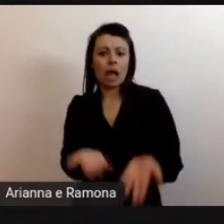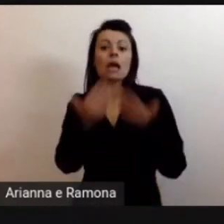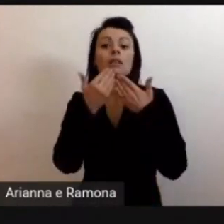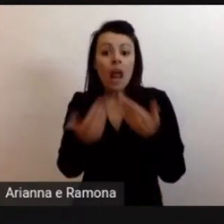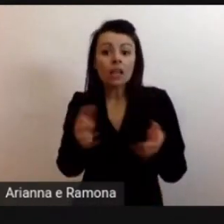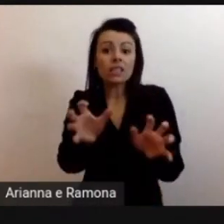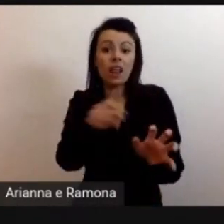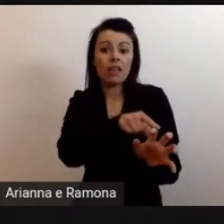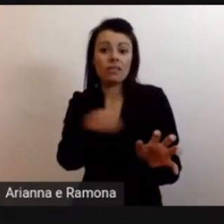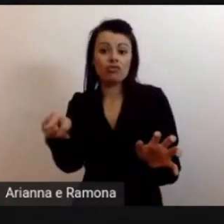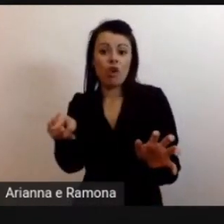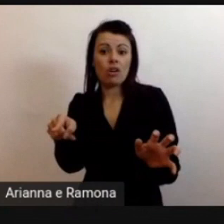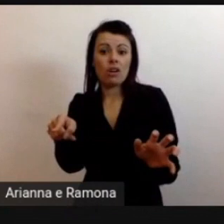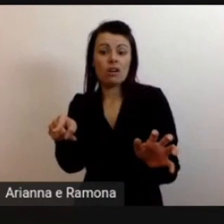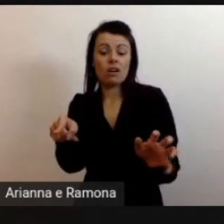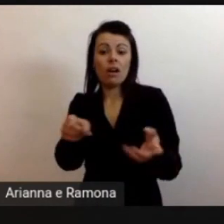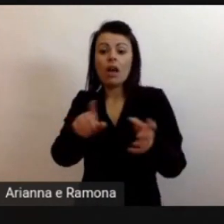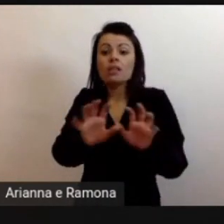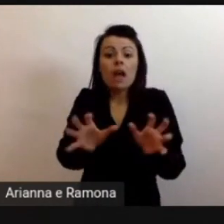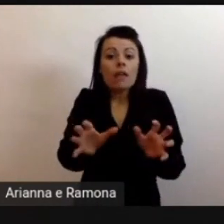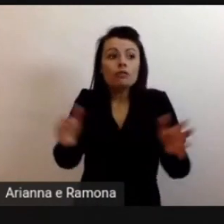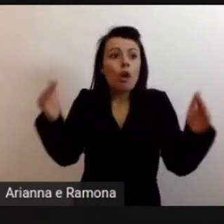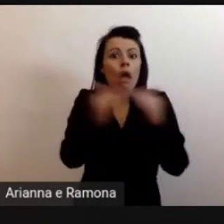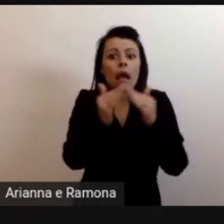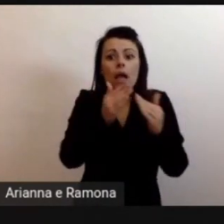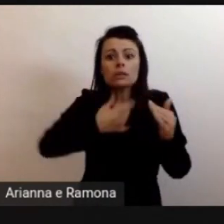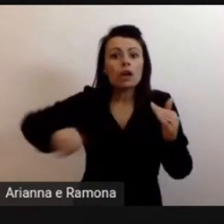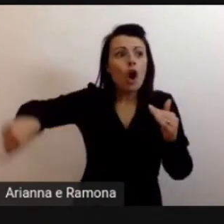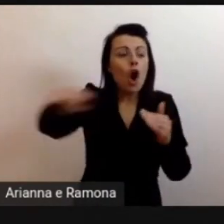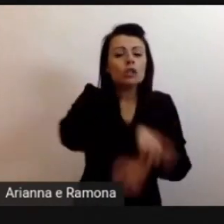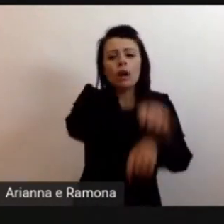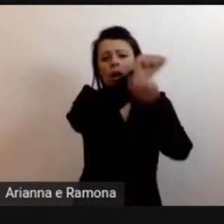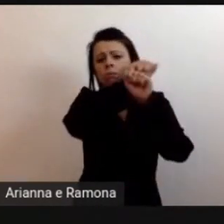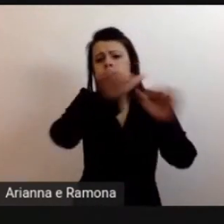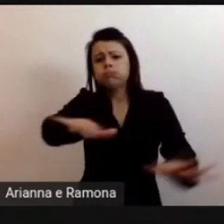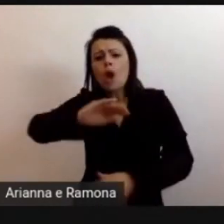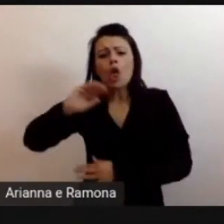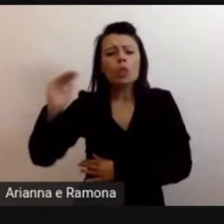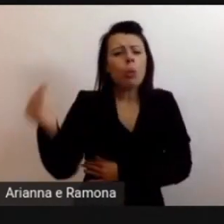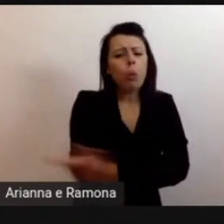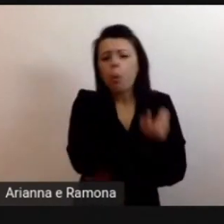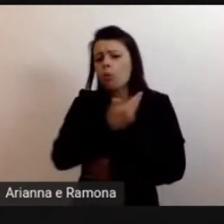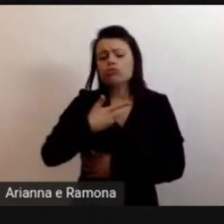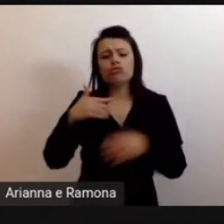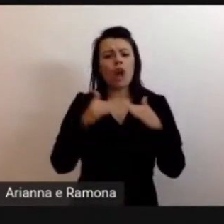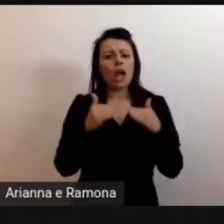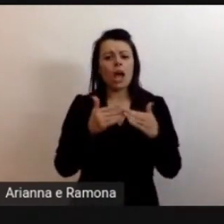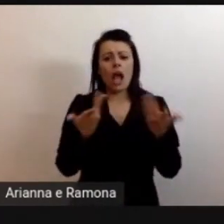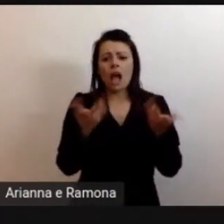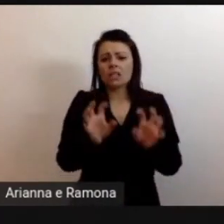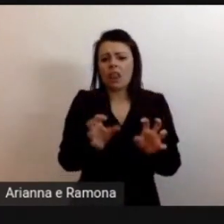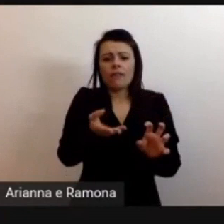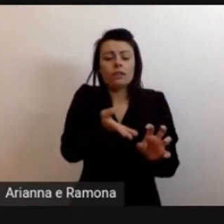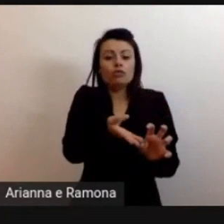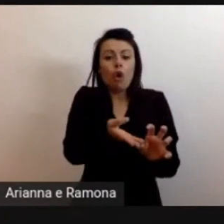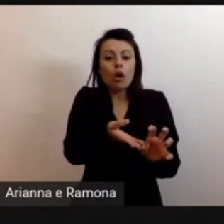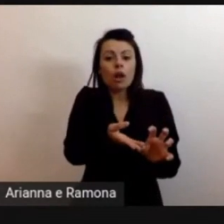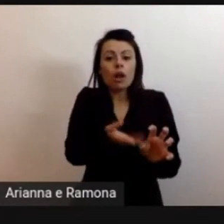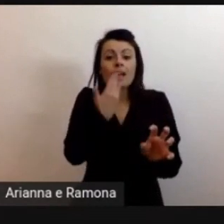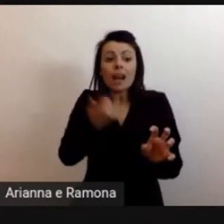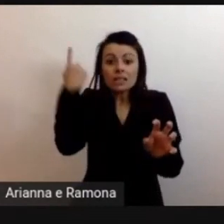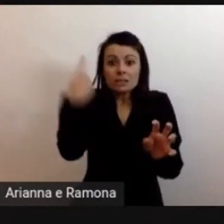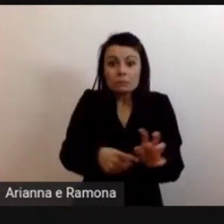anche milioni sta in tutte le nappe gare e quindi acquista con questo arriva a tutti